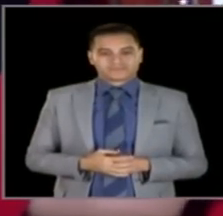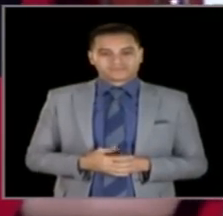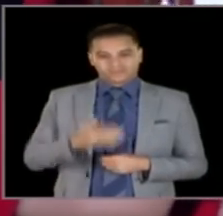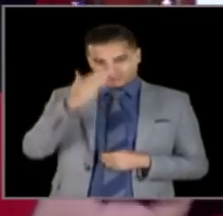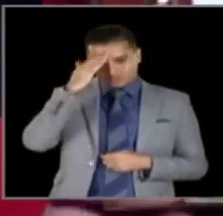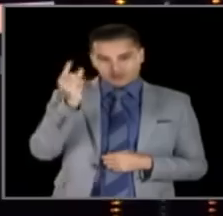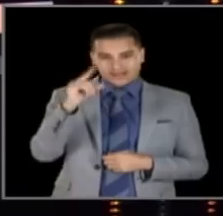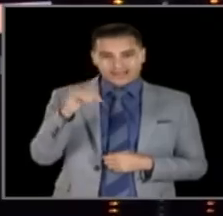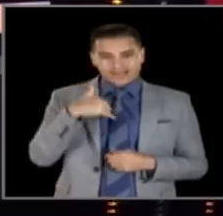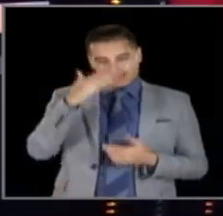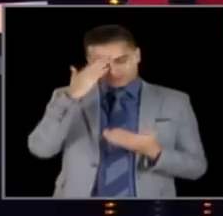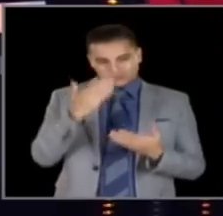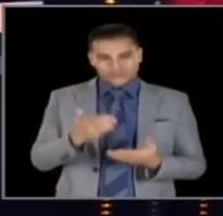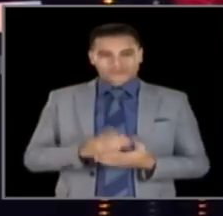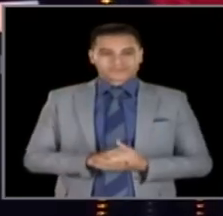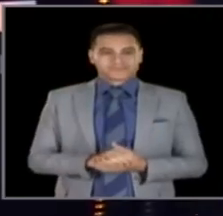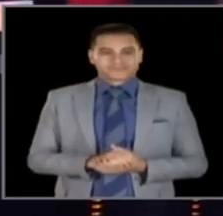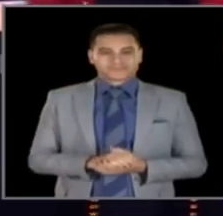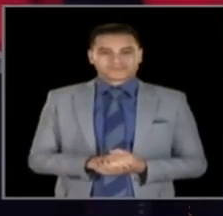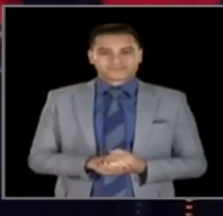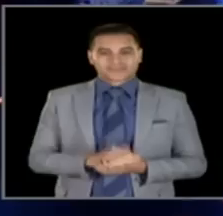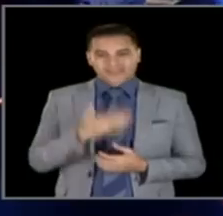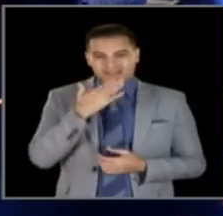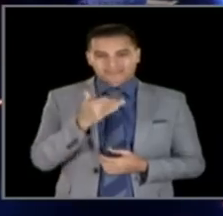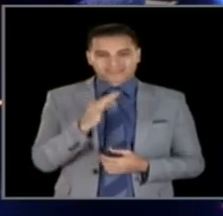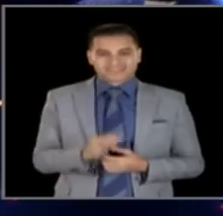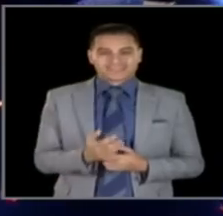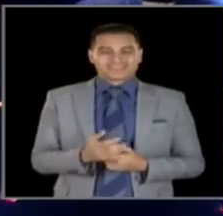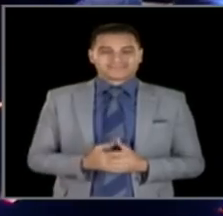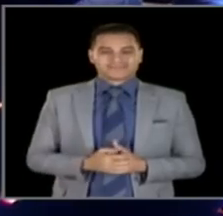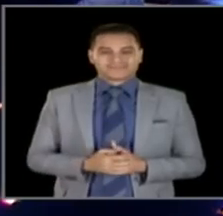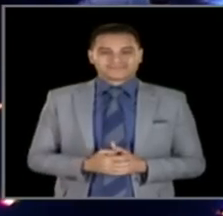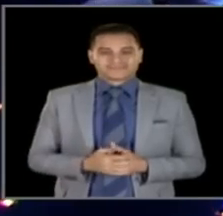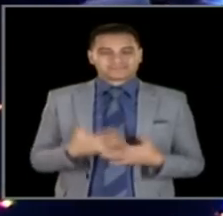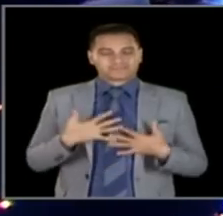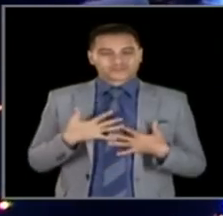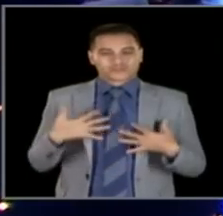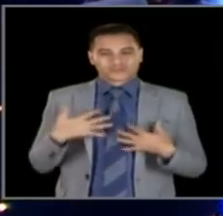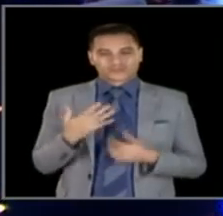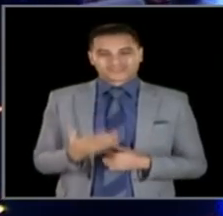ميرسي يا ندى، أشكرك. اتفضلي. شكرا، حاجة جميلة جدا والله، بتسعدوني،